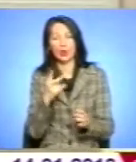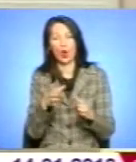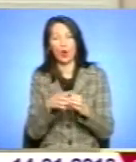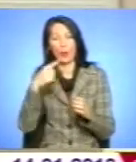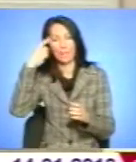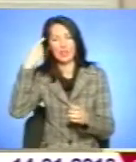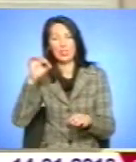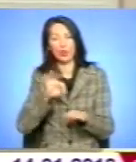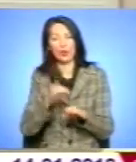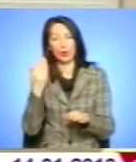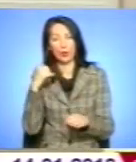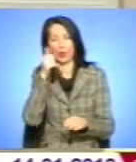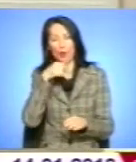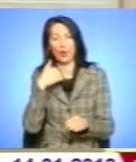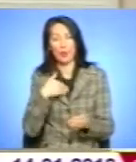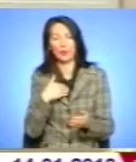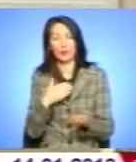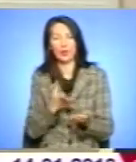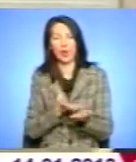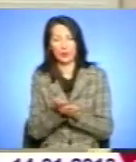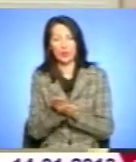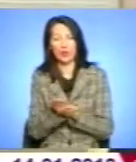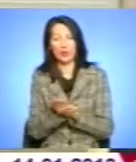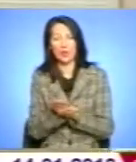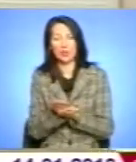хворими. Минулого року ми профінансували